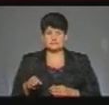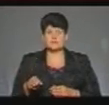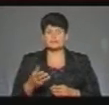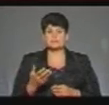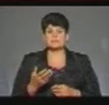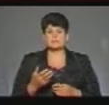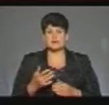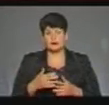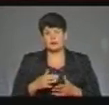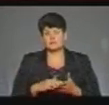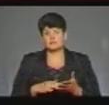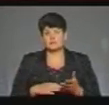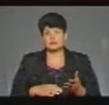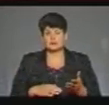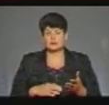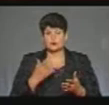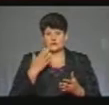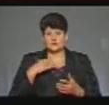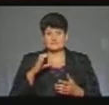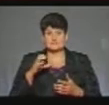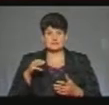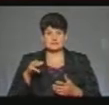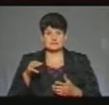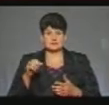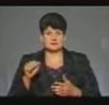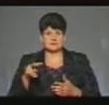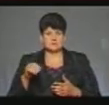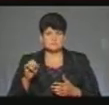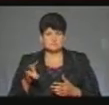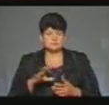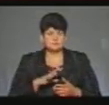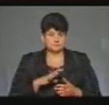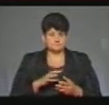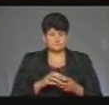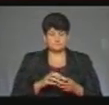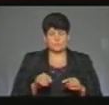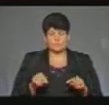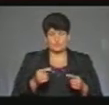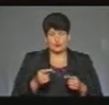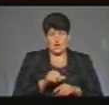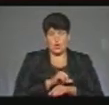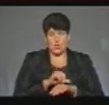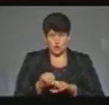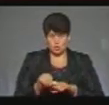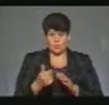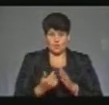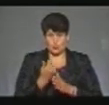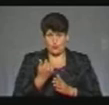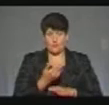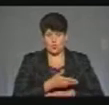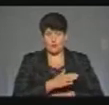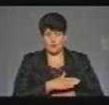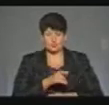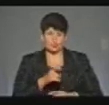відповідно, коли в Сталіна постала проблема створення нового західного кордону і нової Польщі, в нього